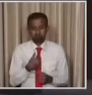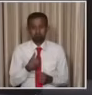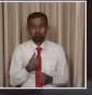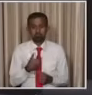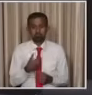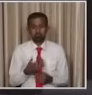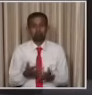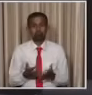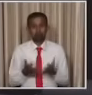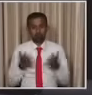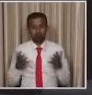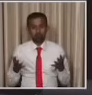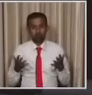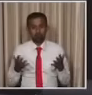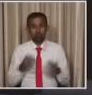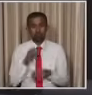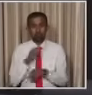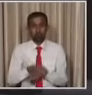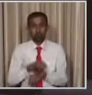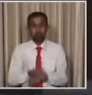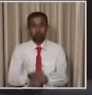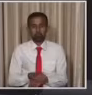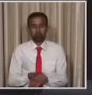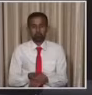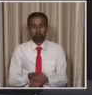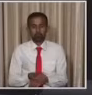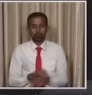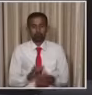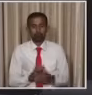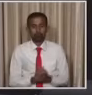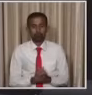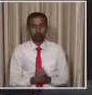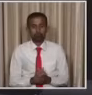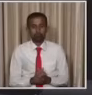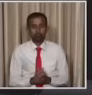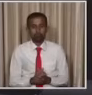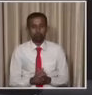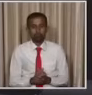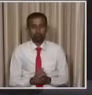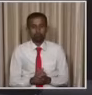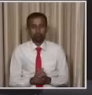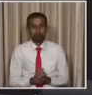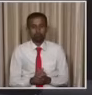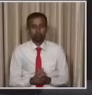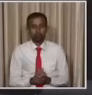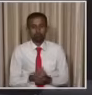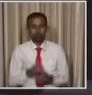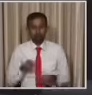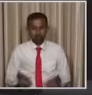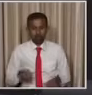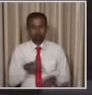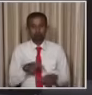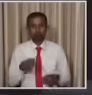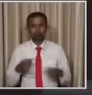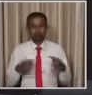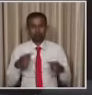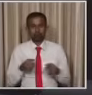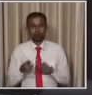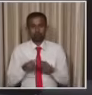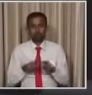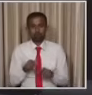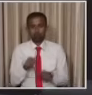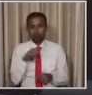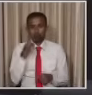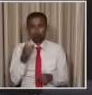සමත් කියන එක තමයි මේකෙන් ඔප්පු වෙන්නේ. ඒක නිසා මේ අද කරන විවාදයක් ඛේදනීයයි. මූදේ පාවෙලා